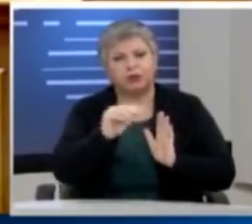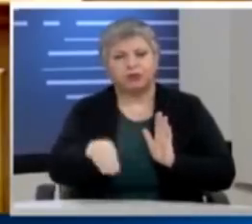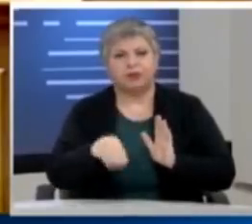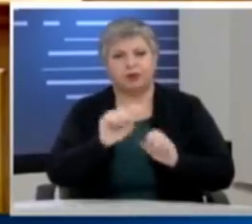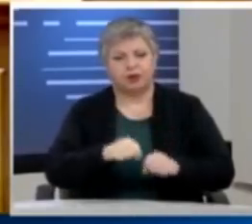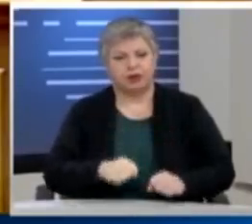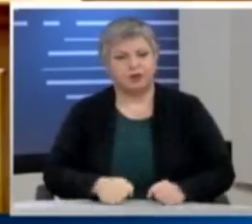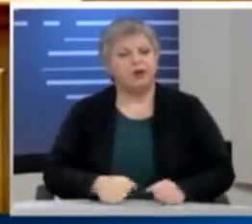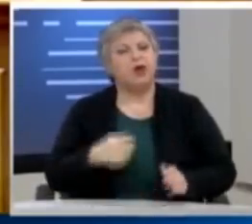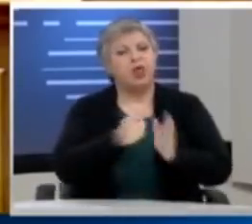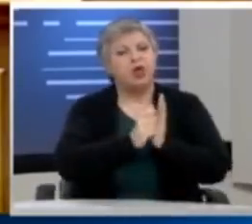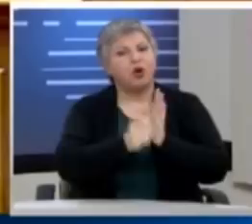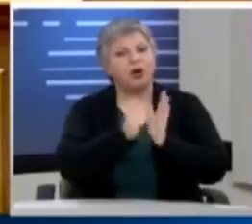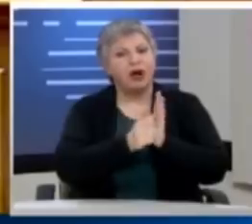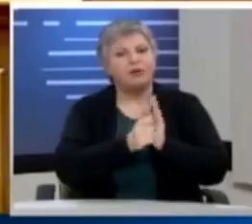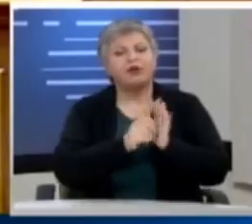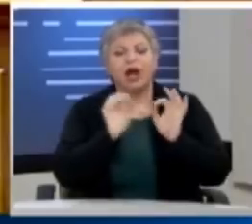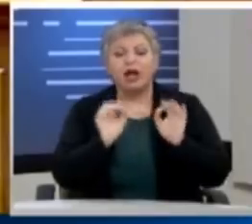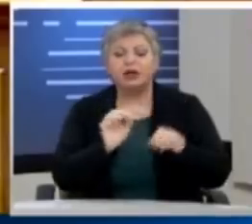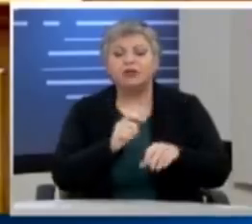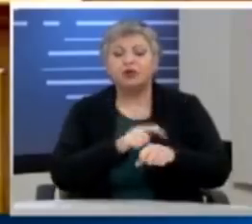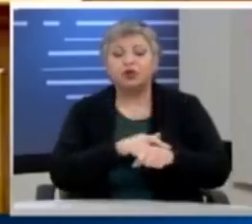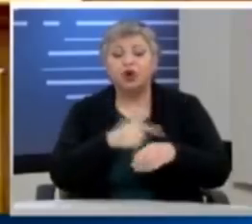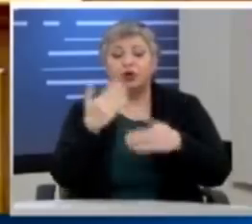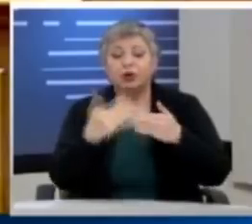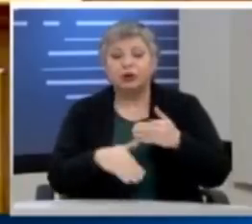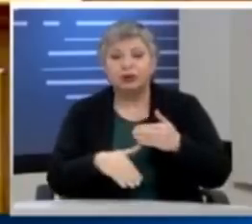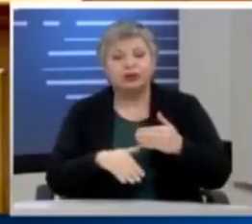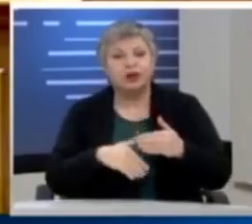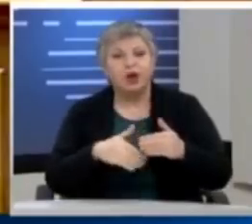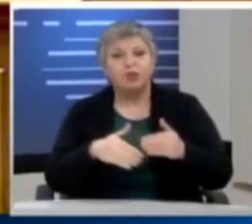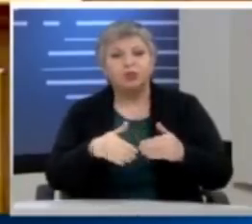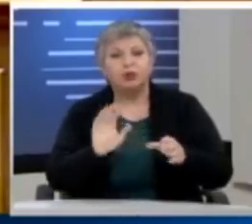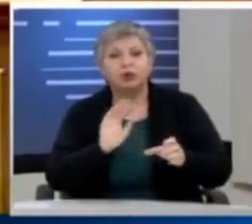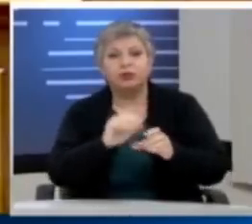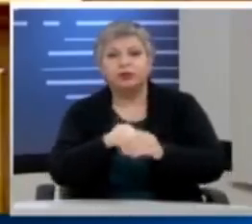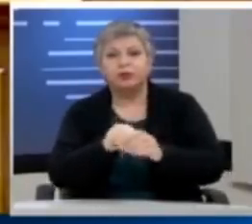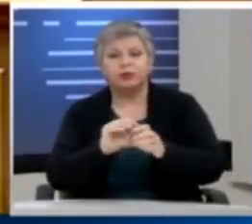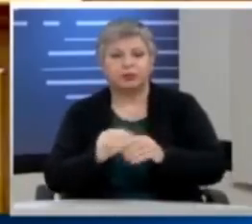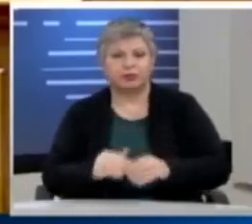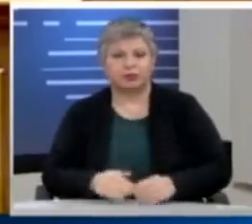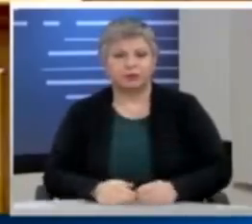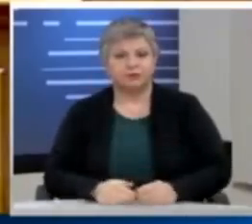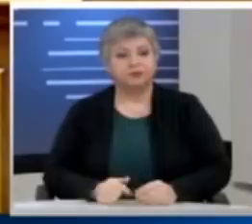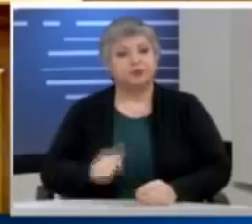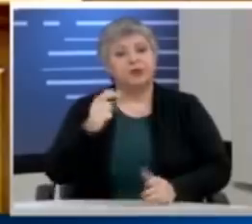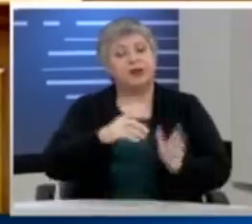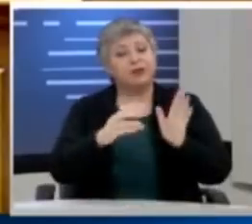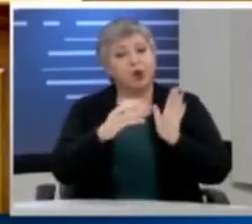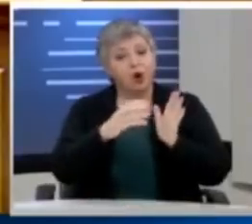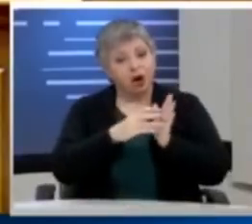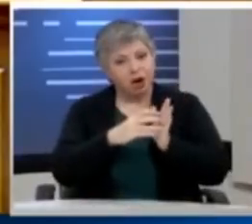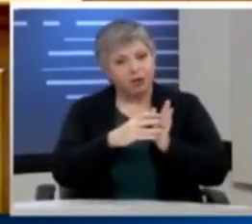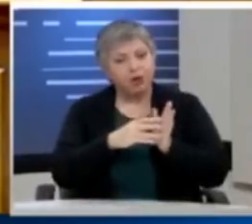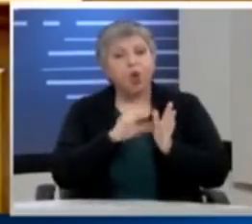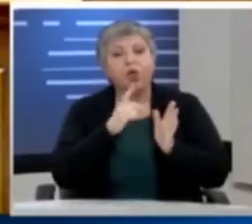το υπόλοιπο χρονοδιάγραμμα για την ένταξη τελικά στο ΝΑΤΟ. Μάλιστα, γι' αυτό το κραυγαλαίο άρθρο της συμφωνίας δεν